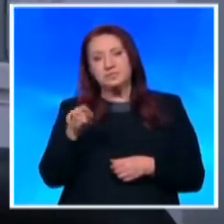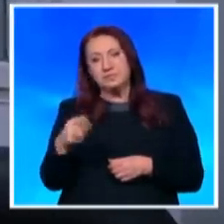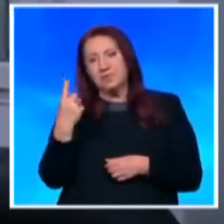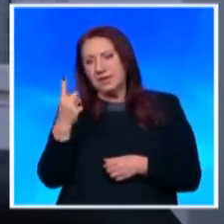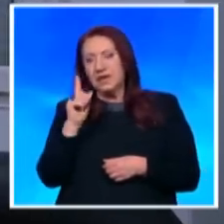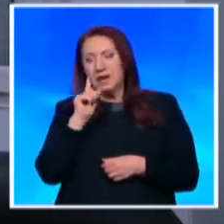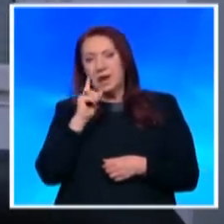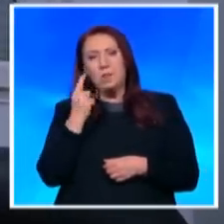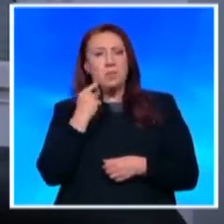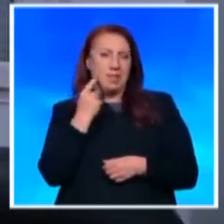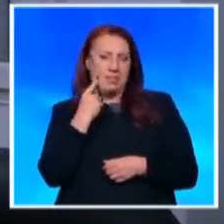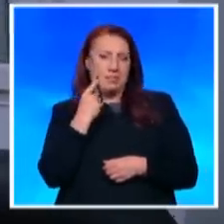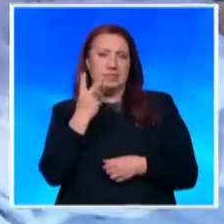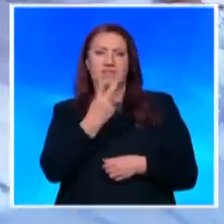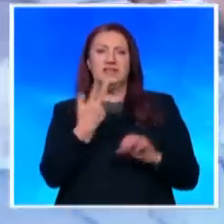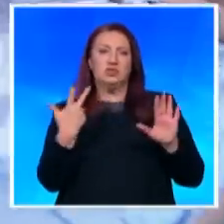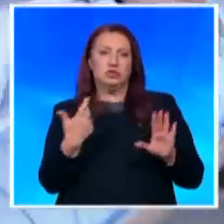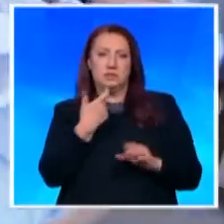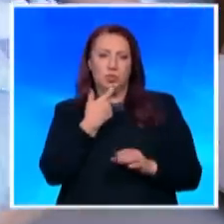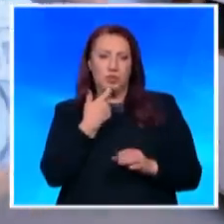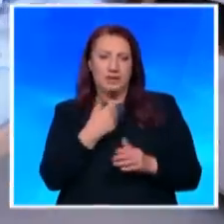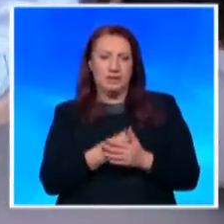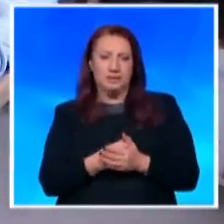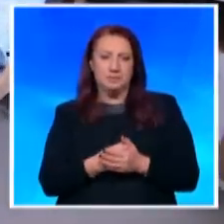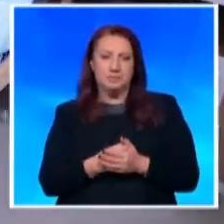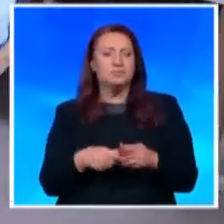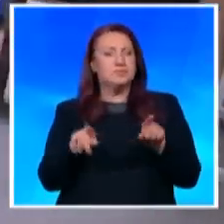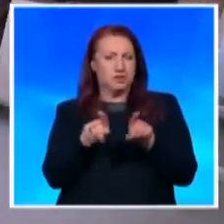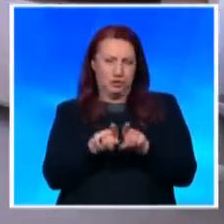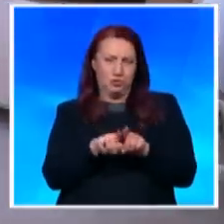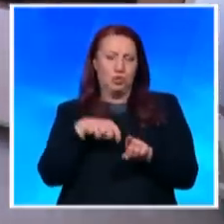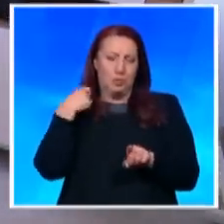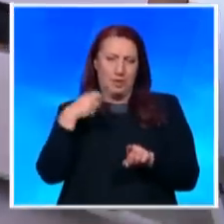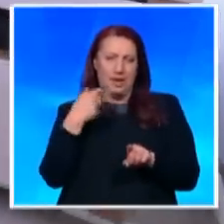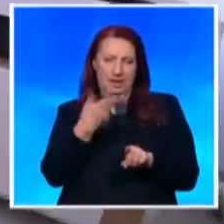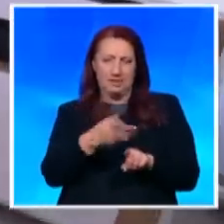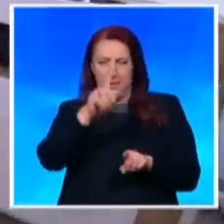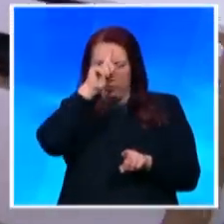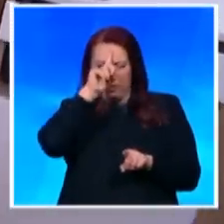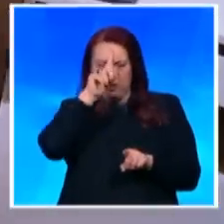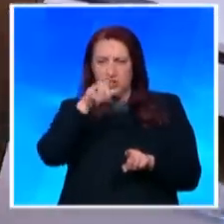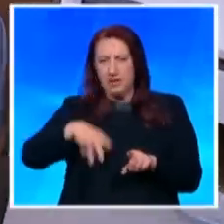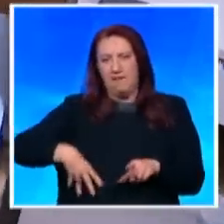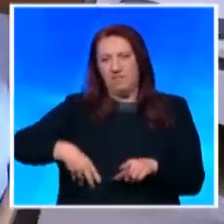реципиенти, на 28 години. Аз съм Ани, майката на Дана.